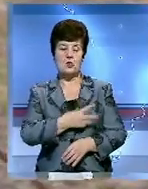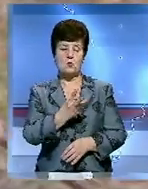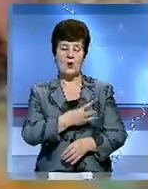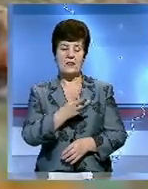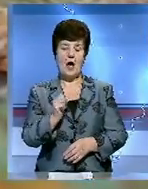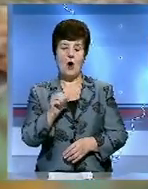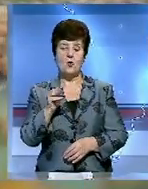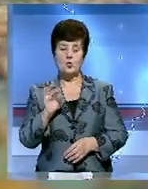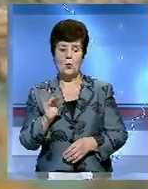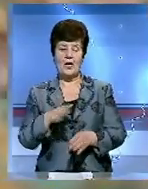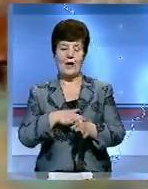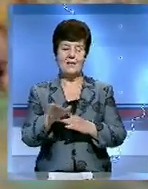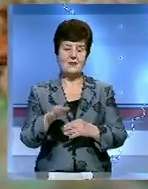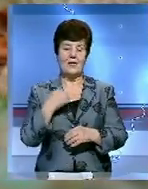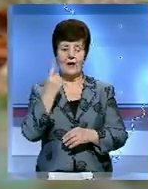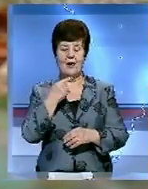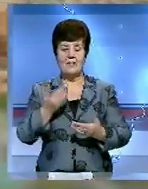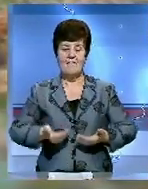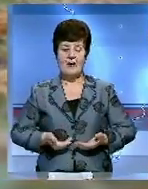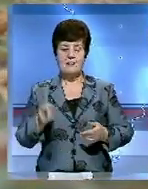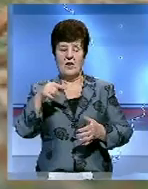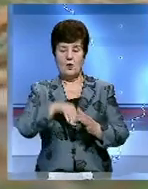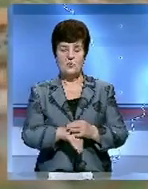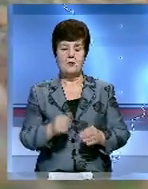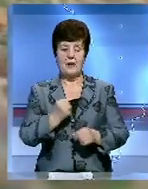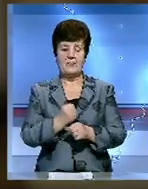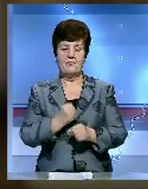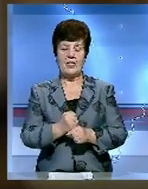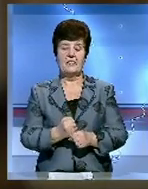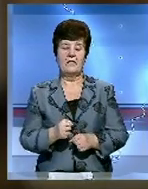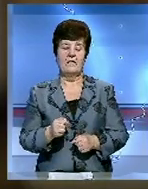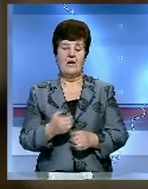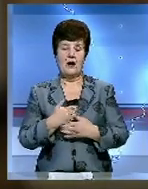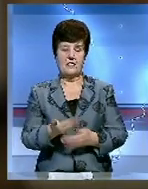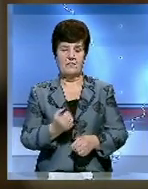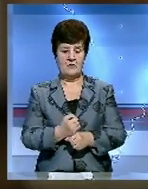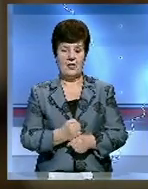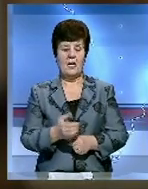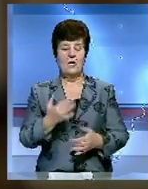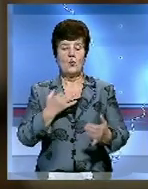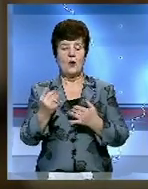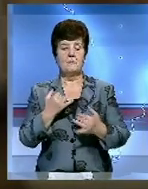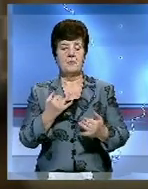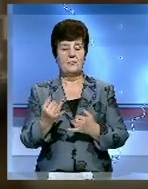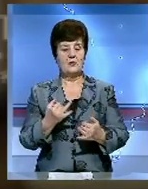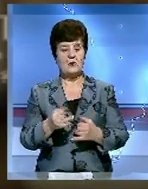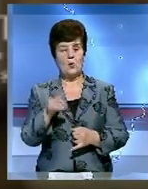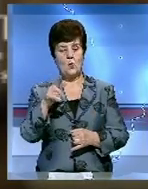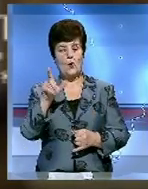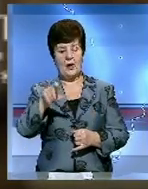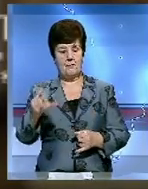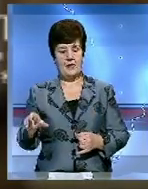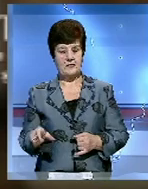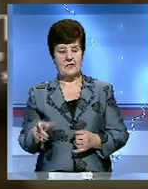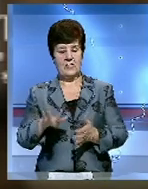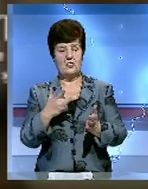și împlinire în viață, inclusiv prin activitatea de muncă. Discutând cu reprezentantul centrului